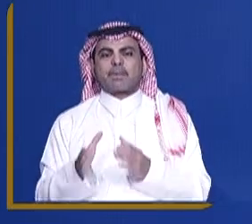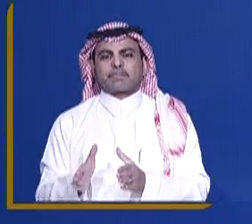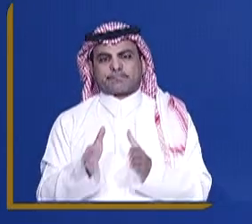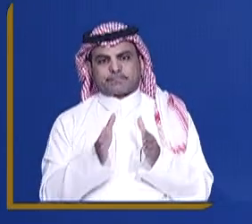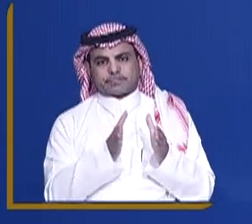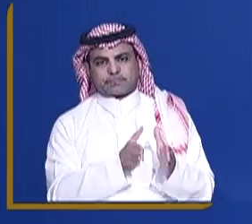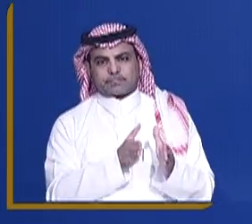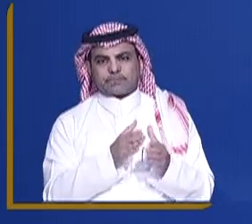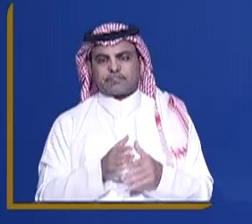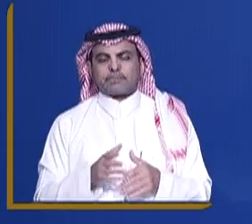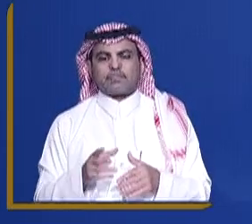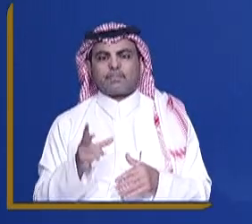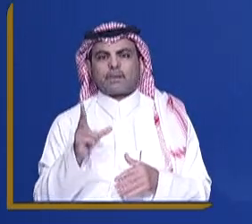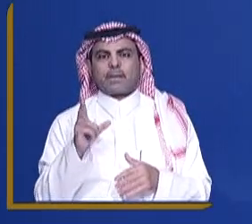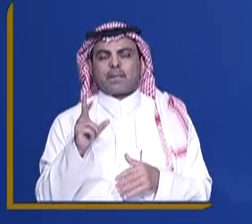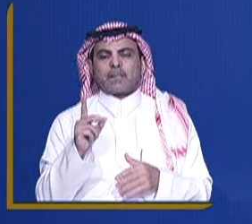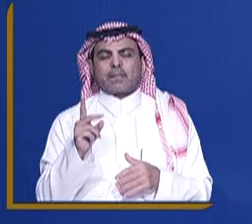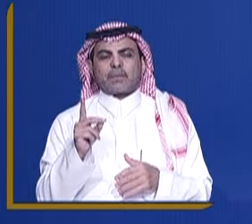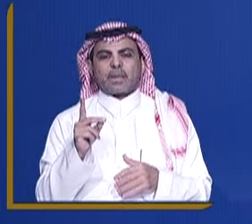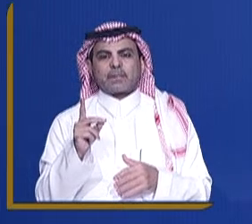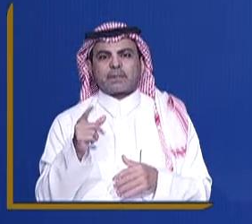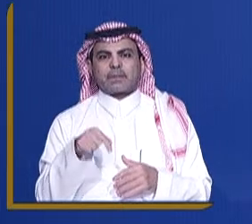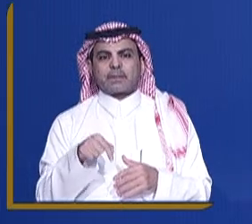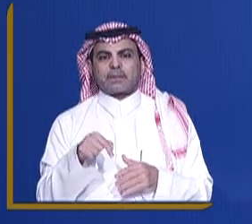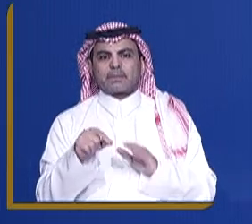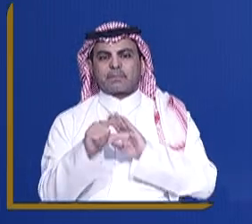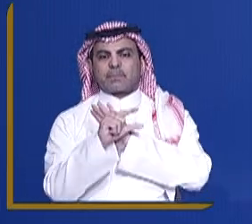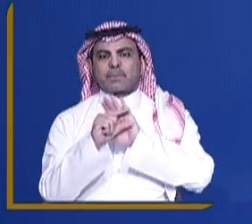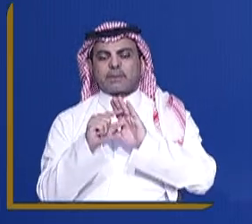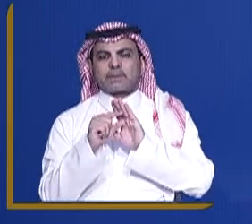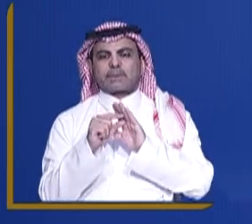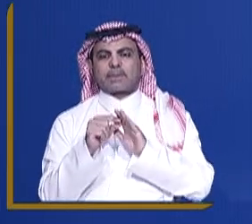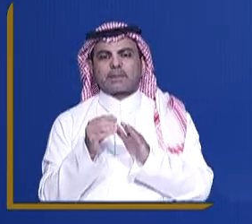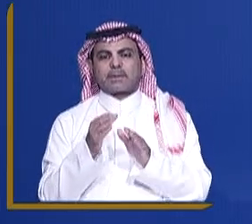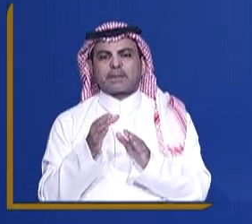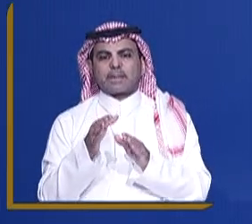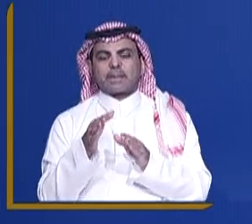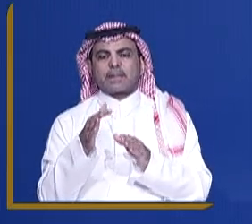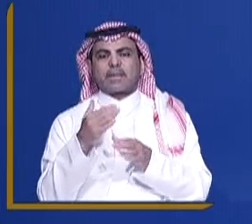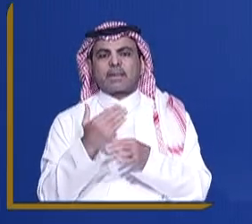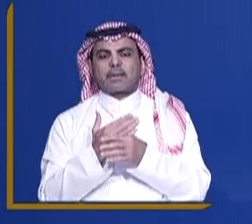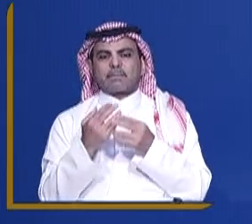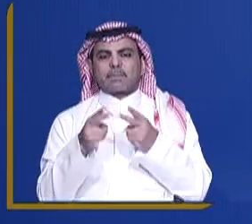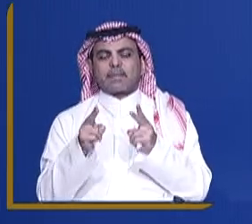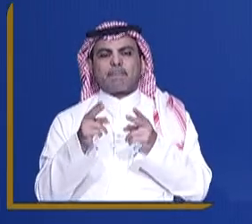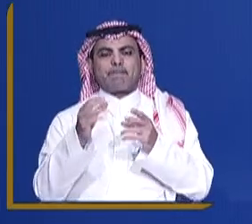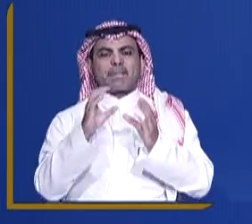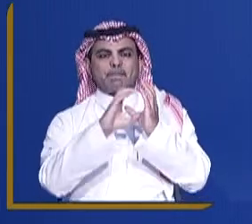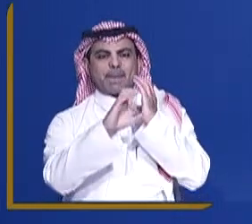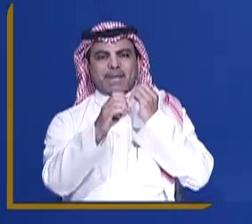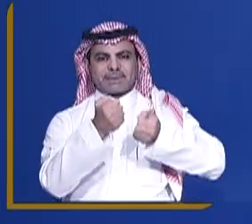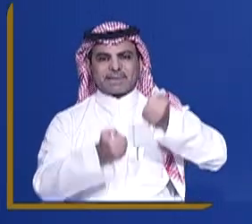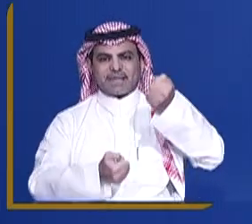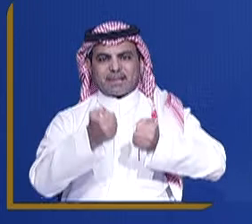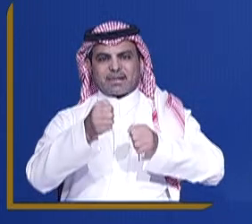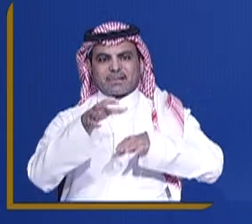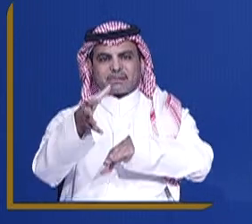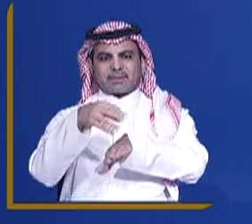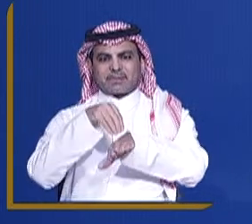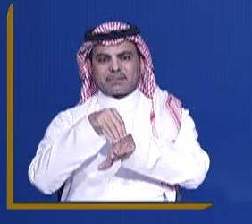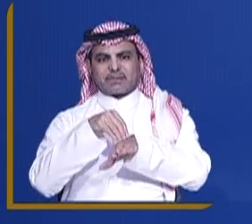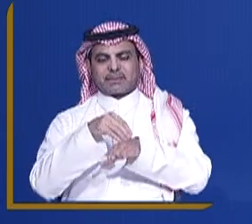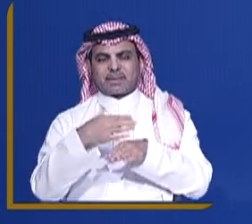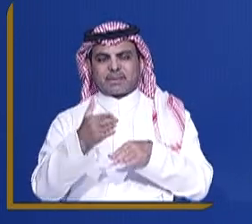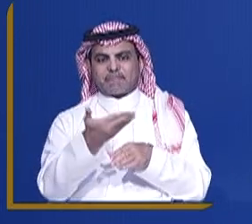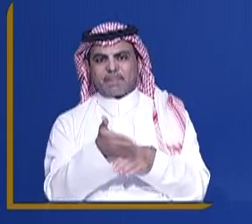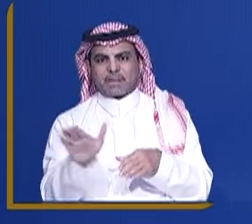الثاني في هذا المجال وهو المحور التشغيلي. ذكرنا احنا فصل الأعمال التشغيلية من